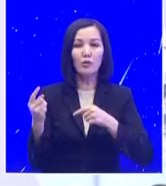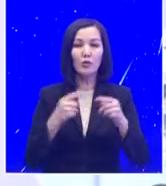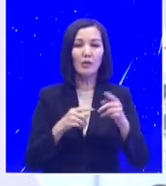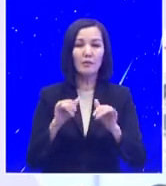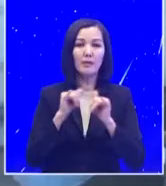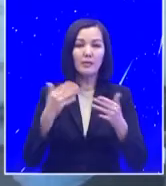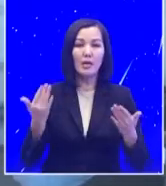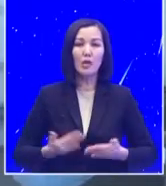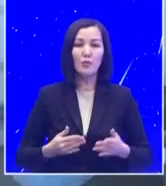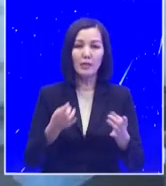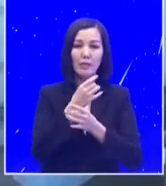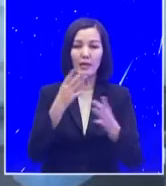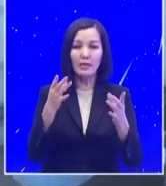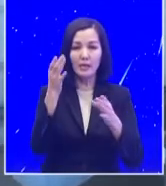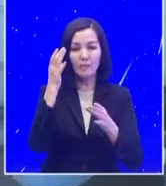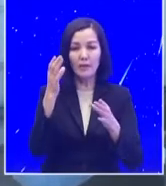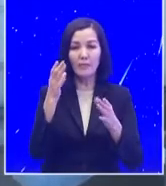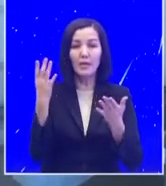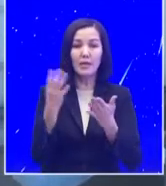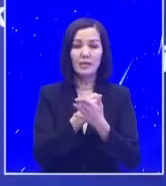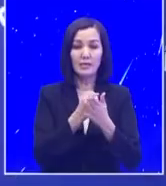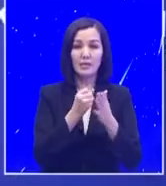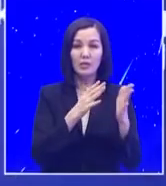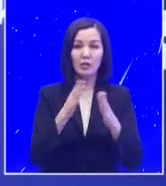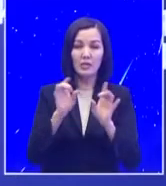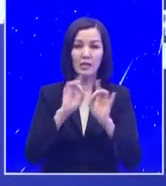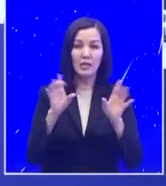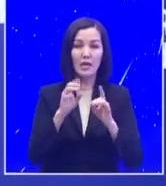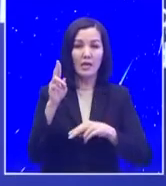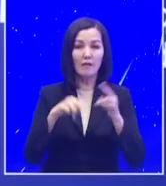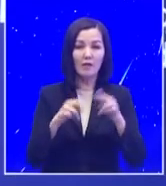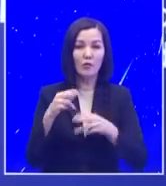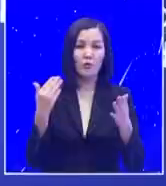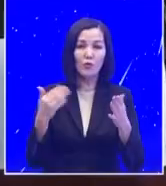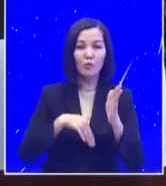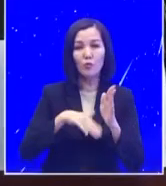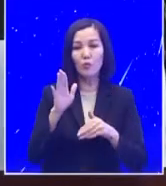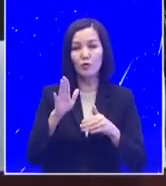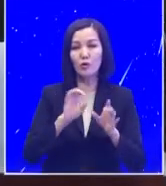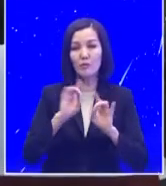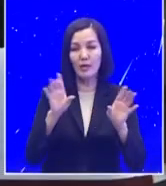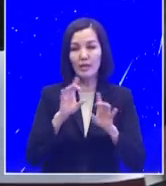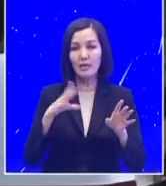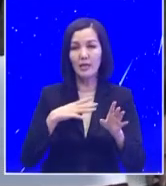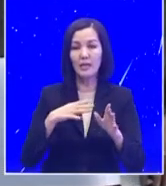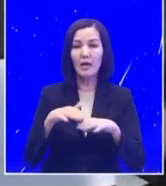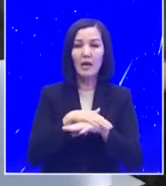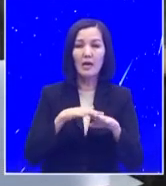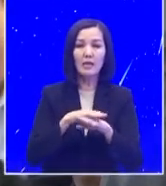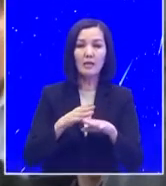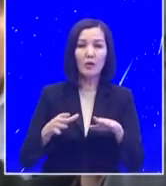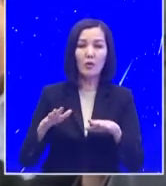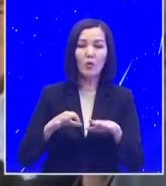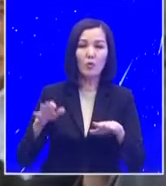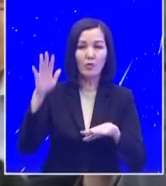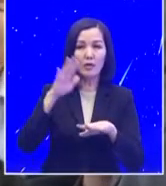әлеуметтік, мәдениет, білім салаларындағы жетістіктерімен бөлісті. Инфрақұрылымдарды жақсарту жайы да баяндалды. Тұрғындар аудан басшысы